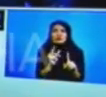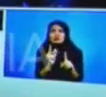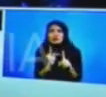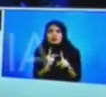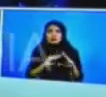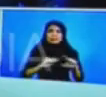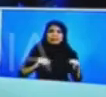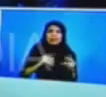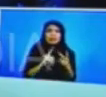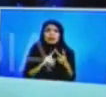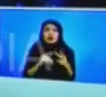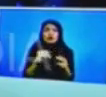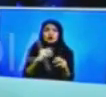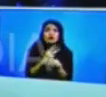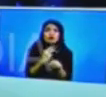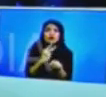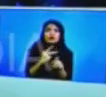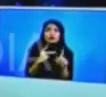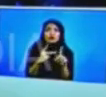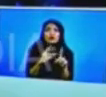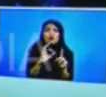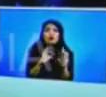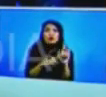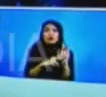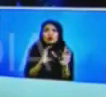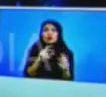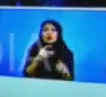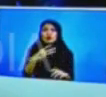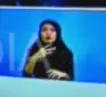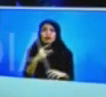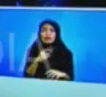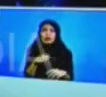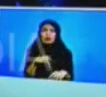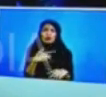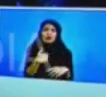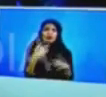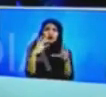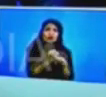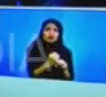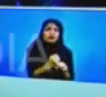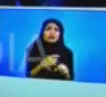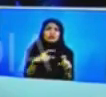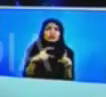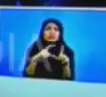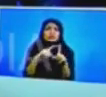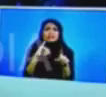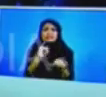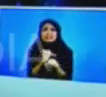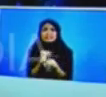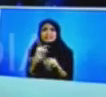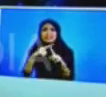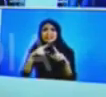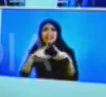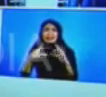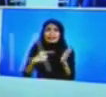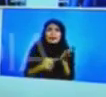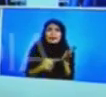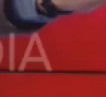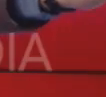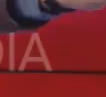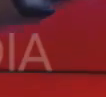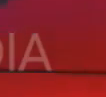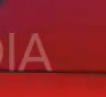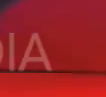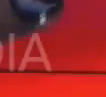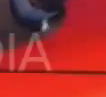itu ya pab Seti ini dia menggunakan penekanan dengan kedua belah tangannya atau satu belah tangannya ya itu yang ditampilkan